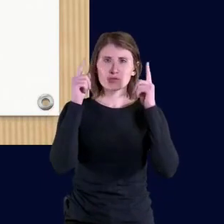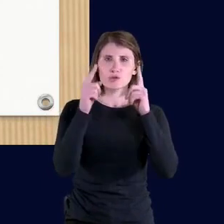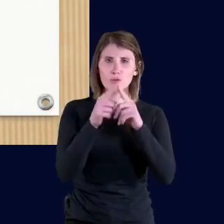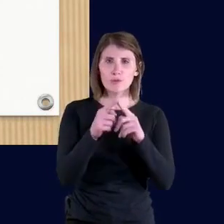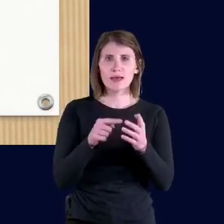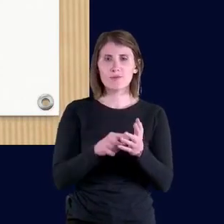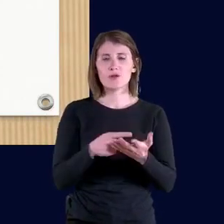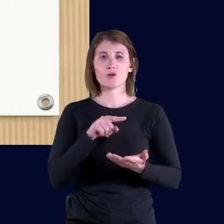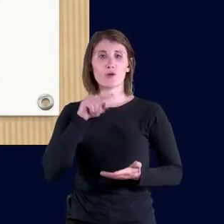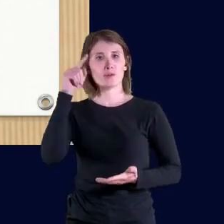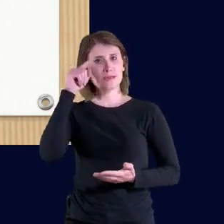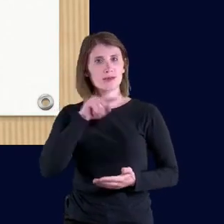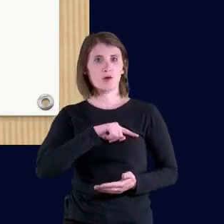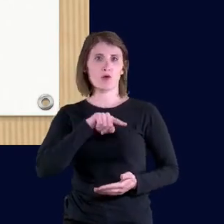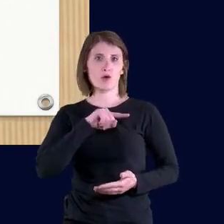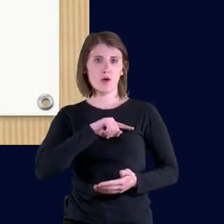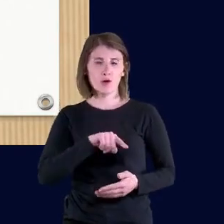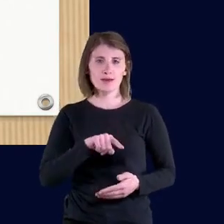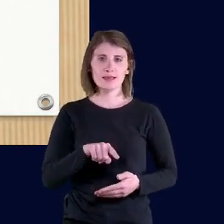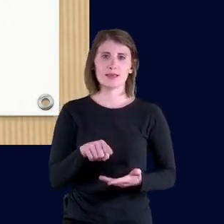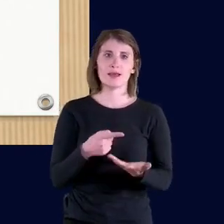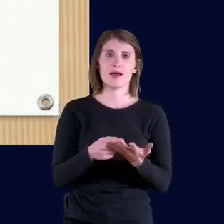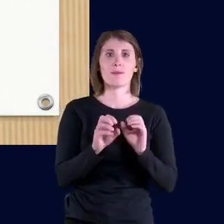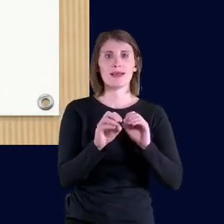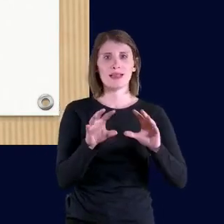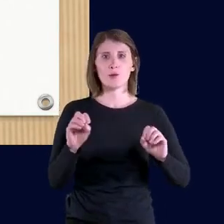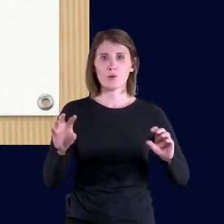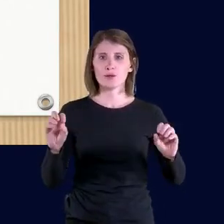elementach psychologii pedagogiki